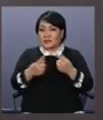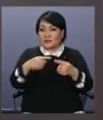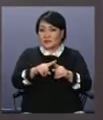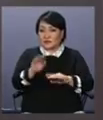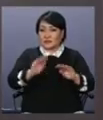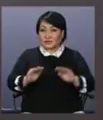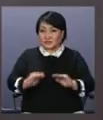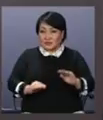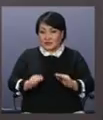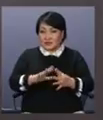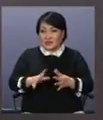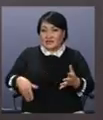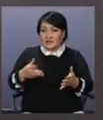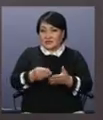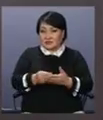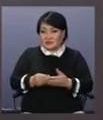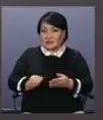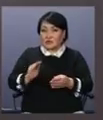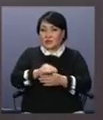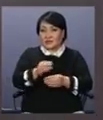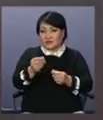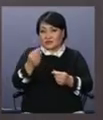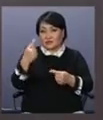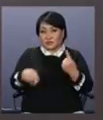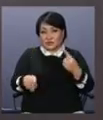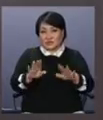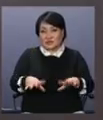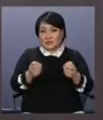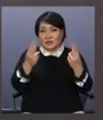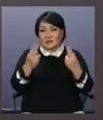мен технология құйылатын ақшадан бөлек, біз үшін жергілікті мамандардың